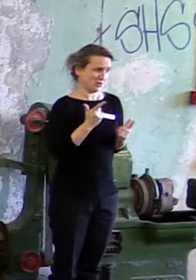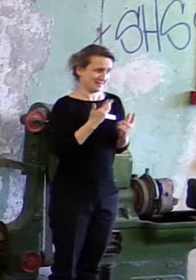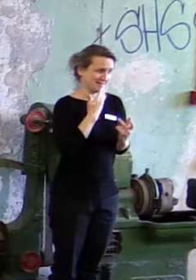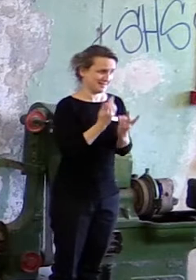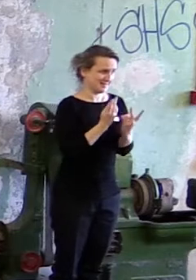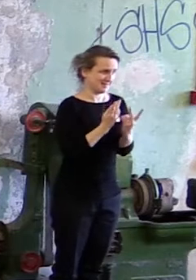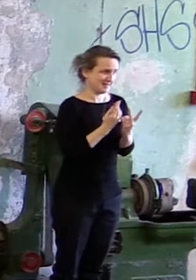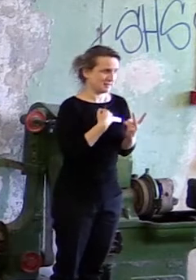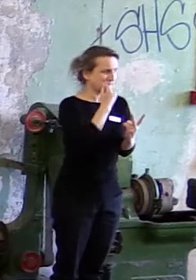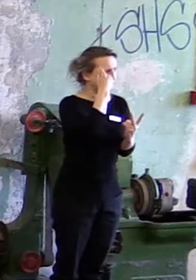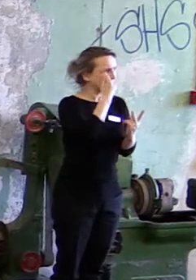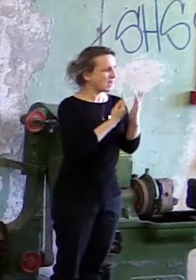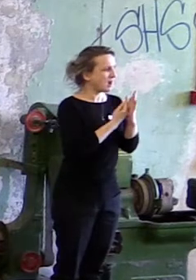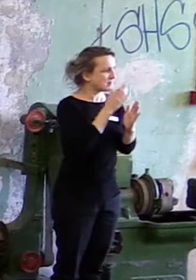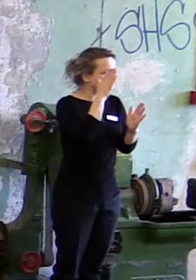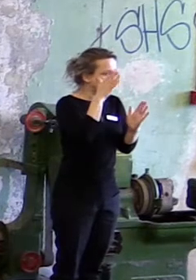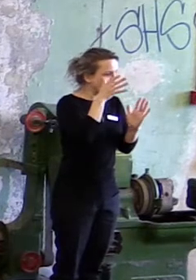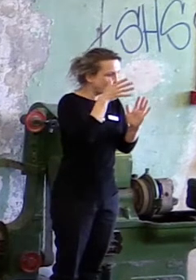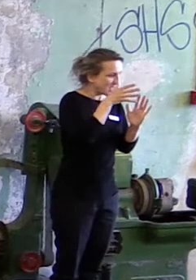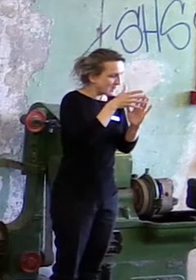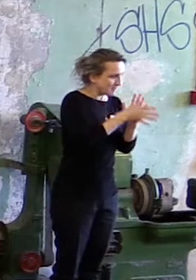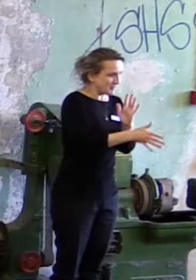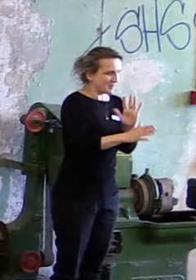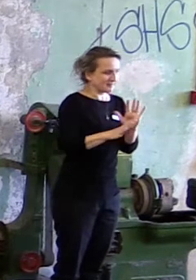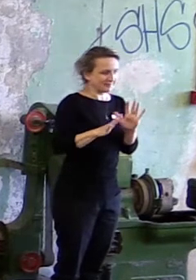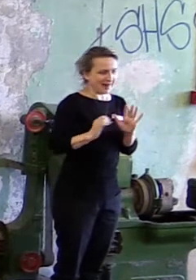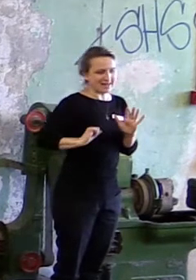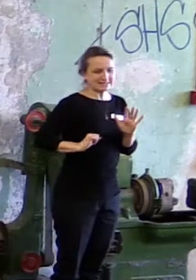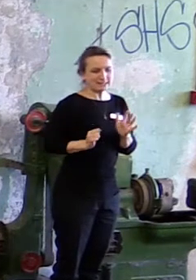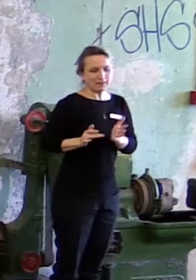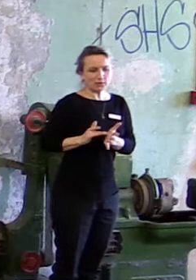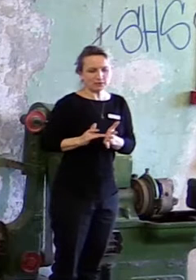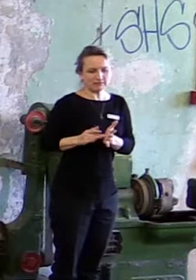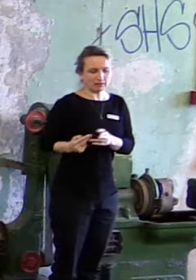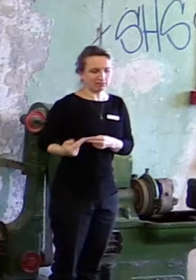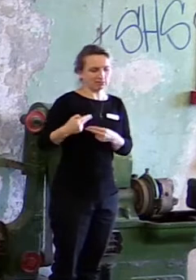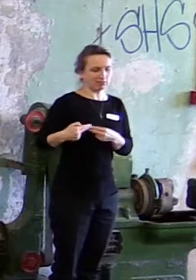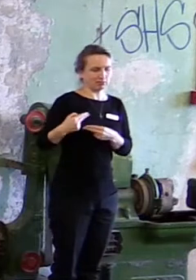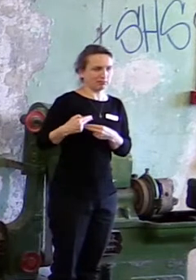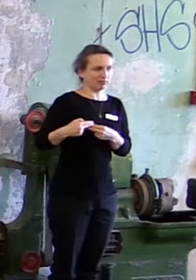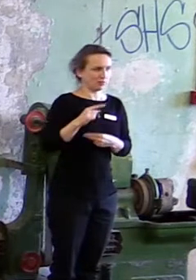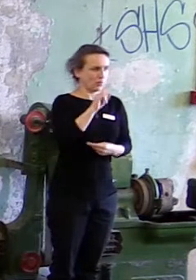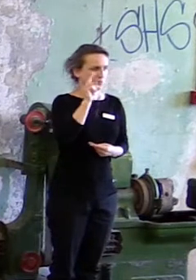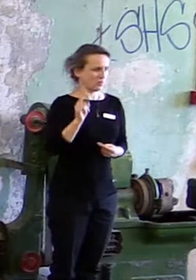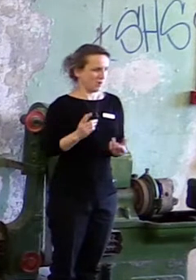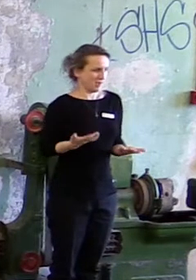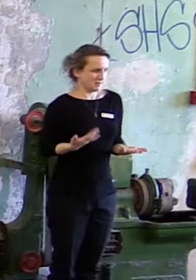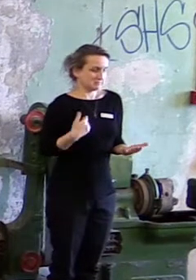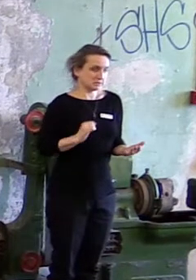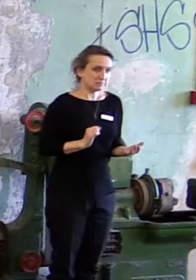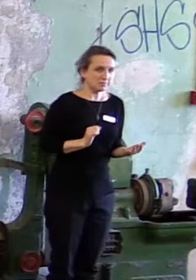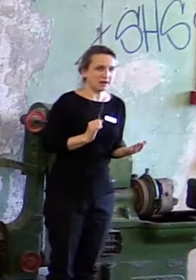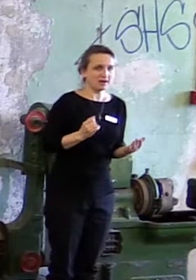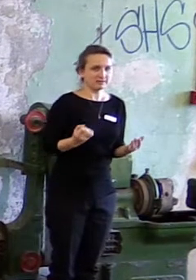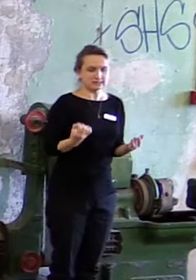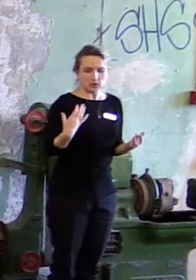kui te hakkate süvenema ja jällegi see meie sõber nutivahend sinna kogu aeg vahele segab. Noh, jälle keegi, ma ei tea, sõbranna või sõber